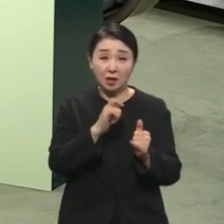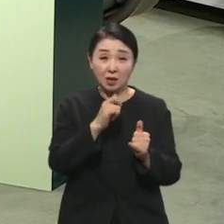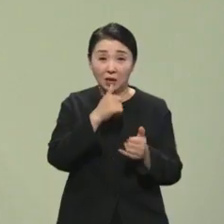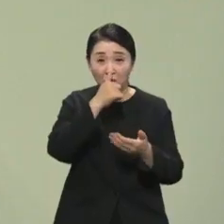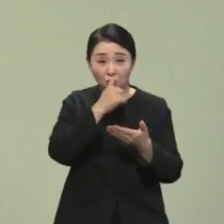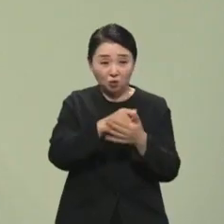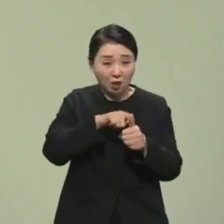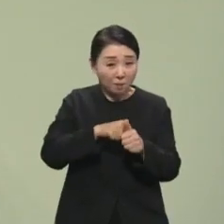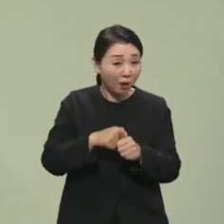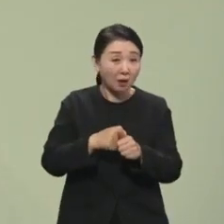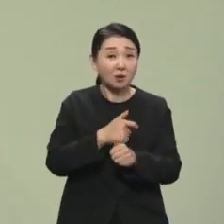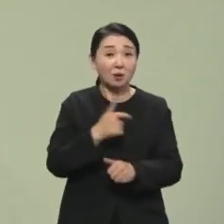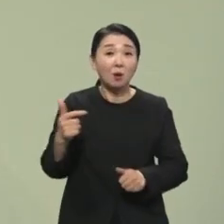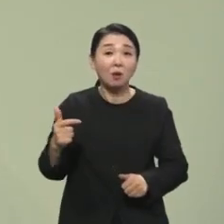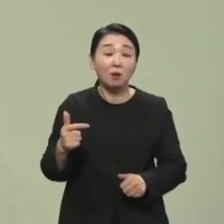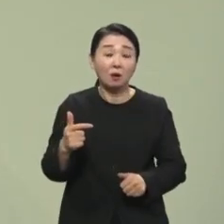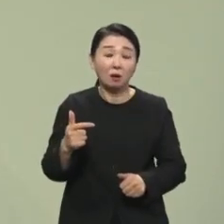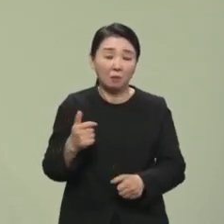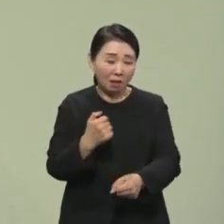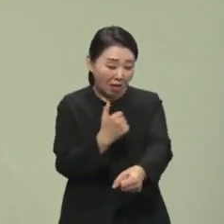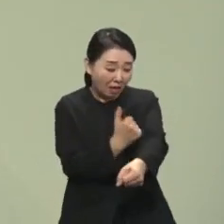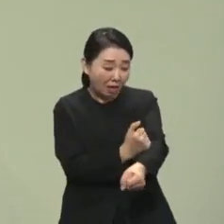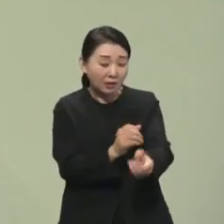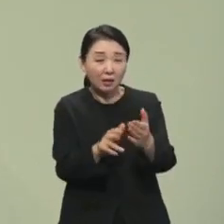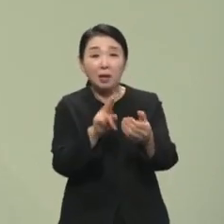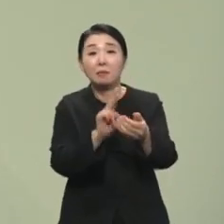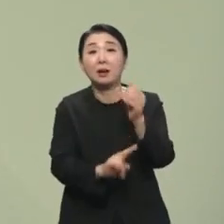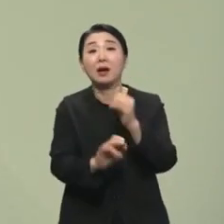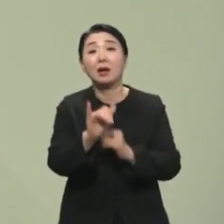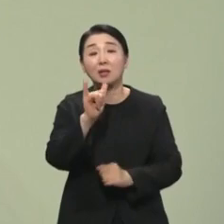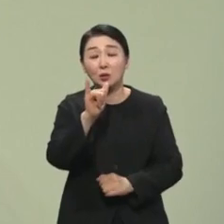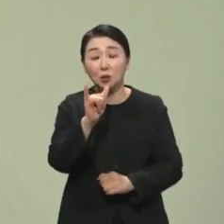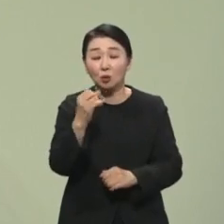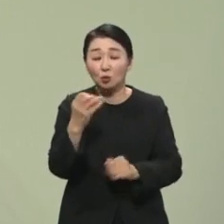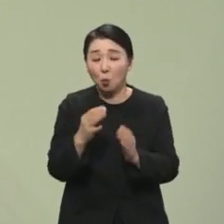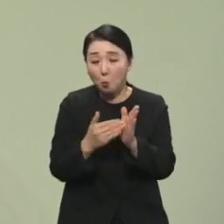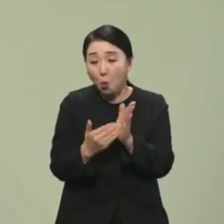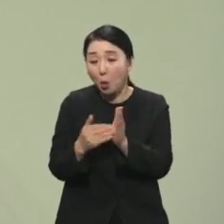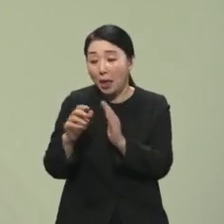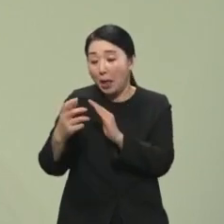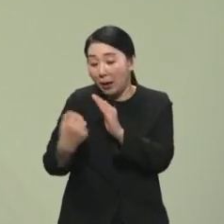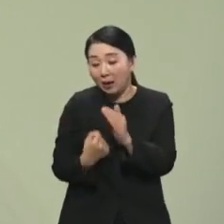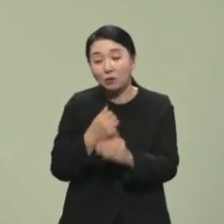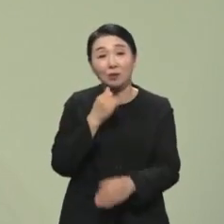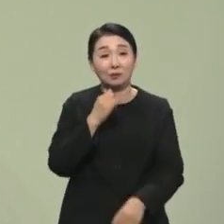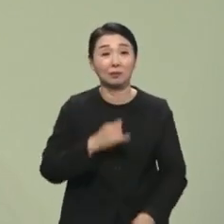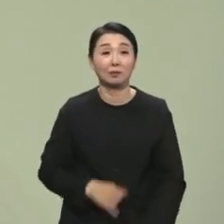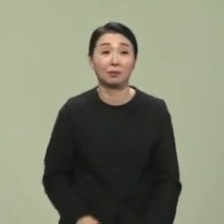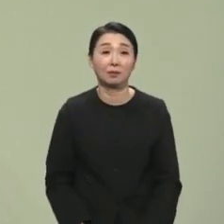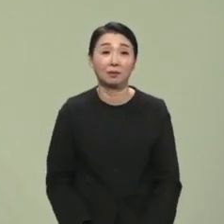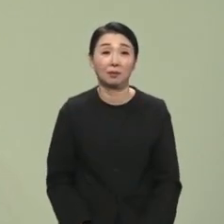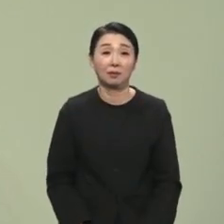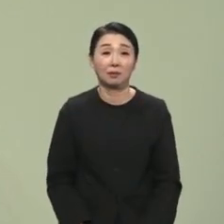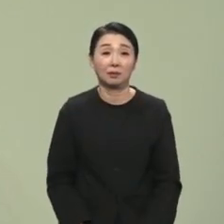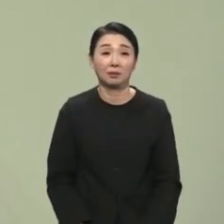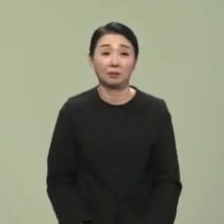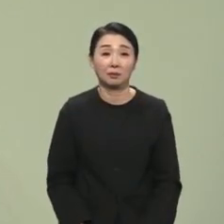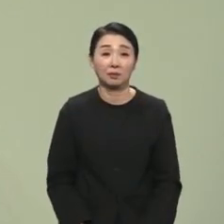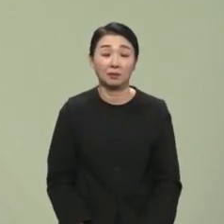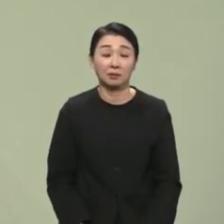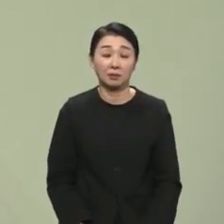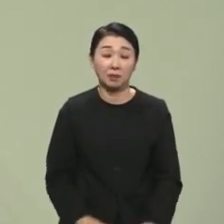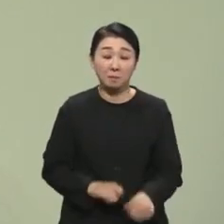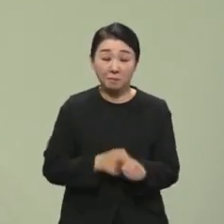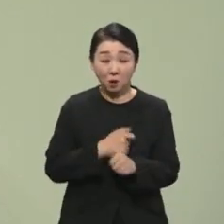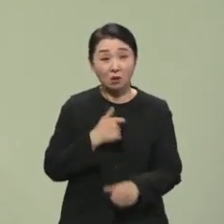마약을 했을 때에 투약을 하는 경우가 있고 매매를 하는 경우가 있고 밀수를 하는 경우 이렇게 세 가지로 나눌 수가 있거든요 근데 그 중에서도 가장 처벌